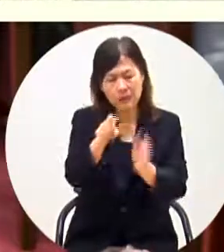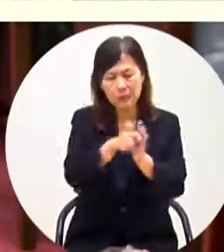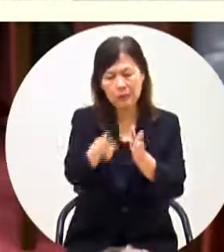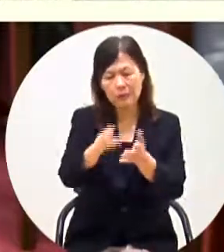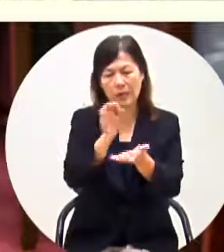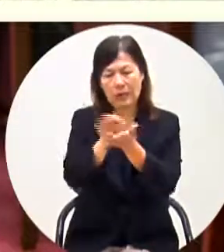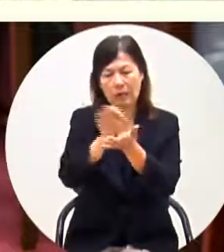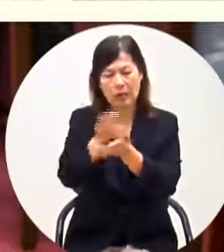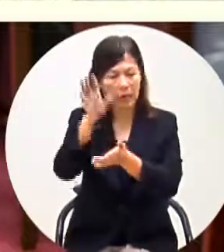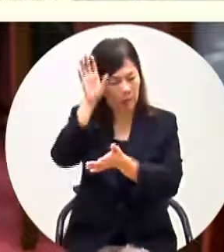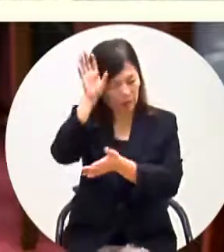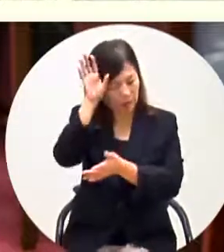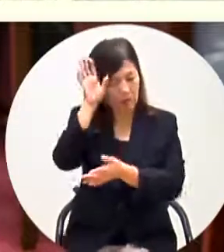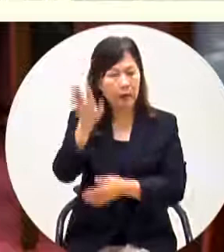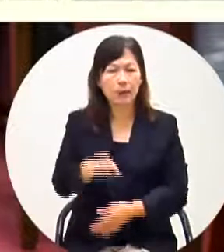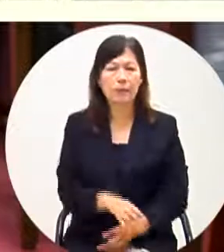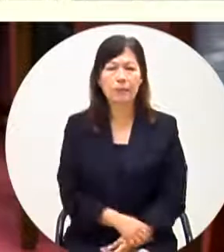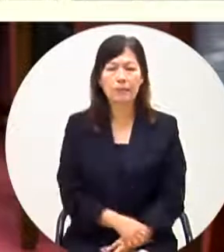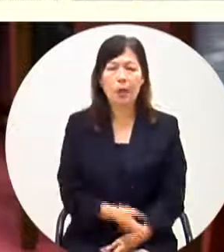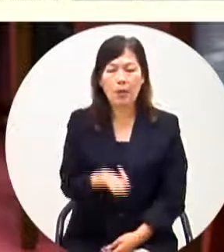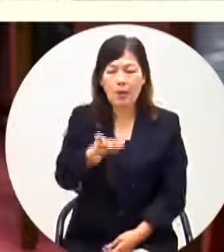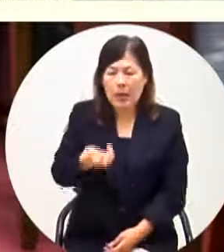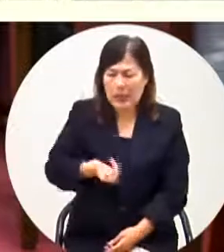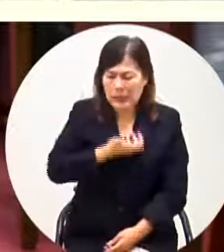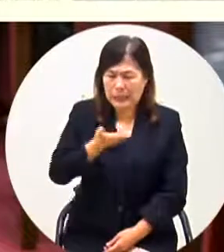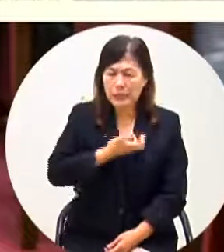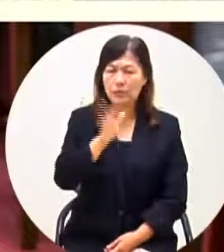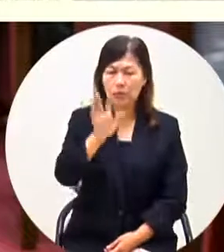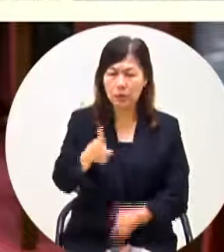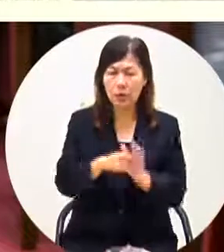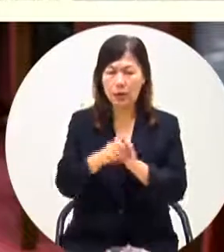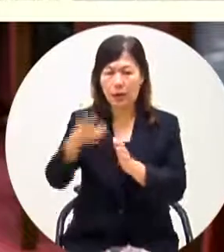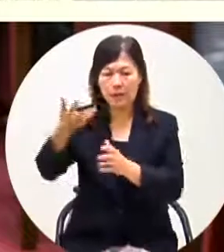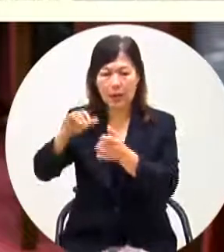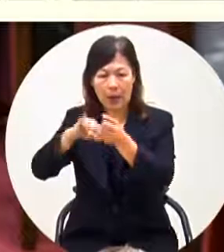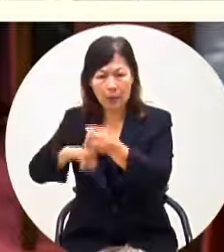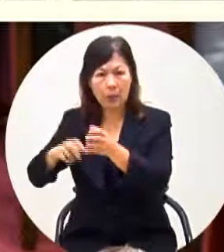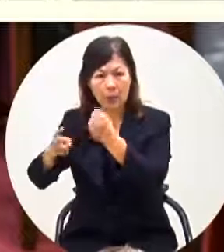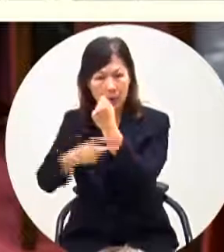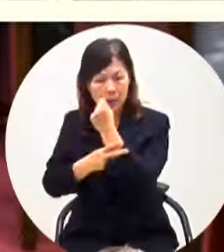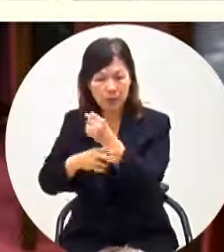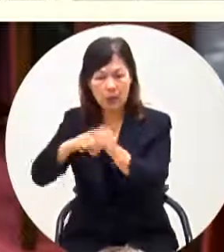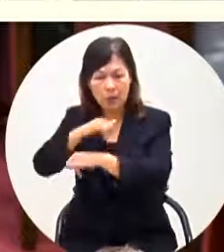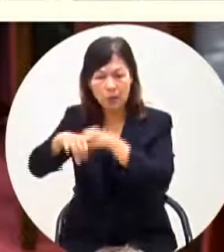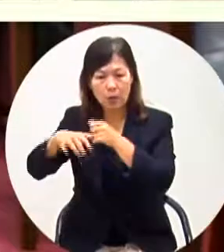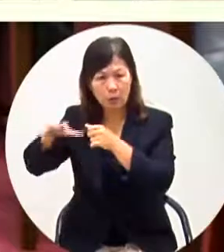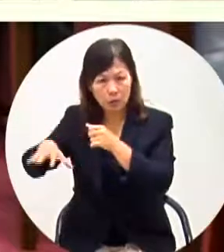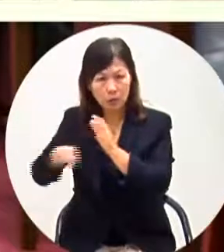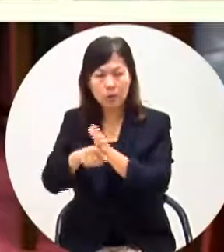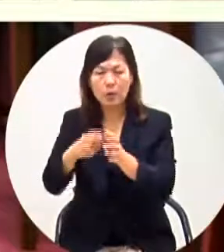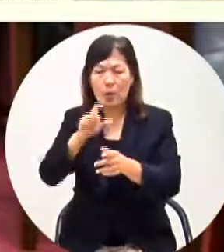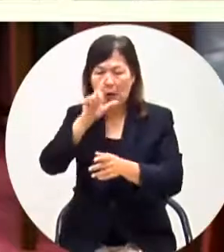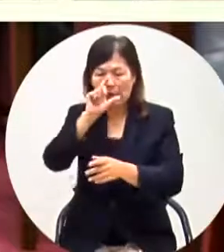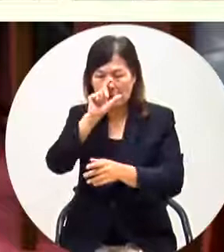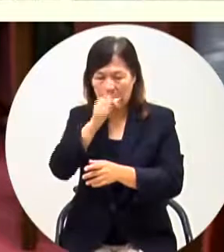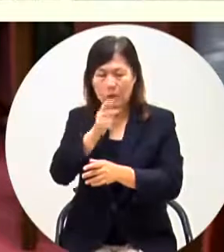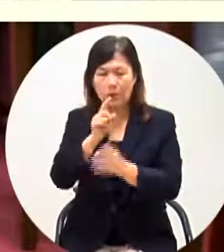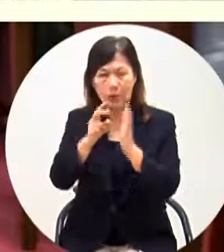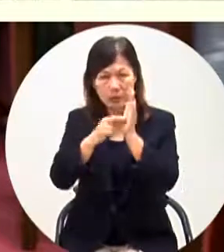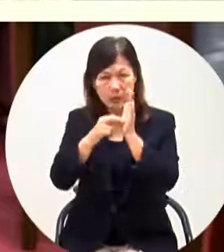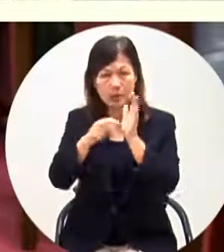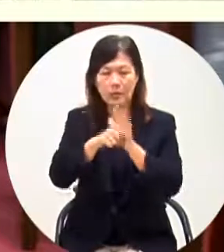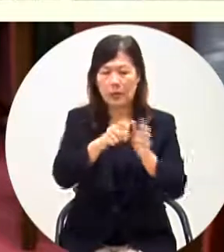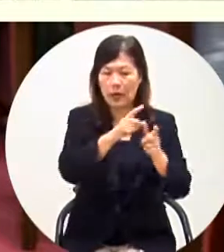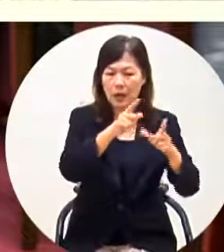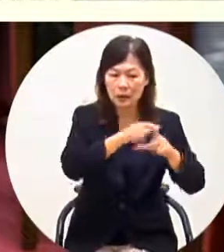样想起，为什么八卦里面的活动中心，本席特别强调台湾 这个所在伊